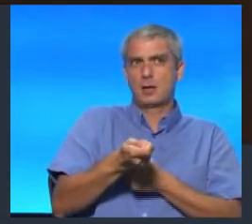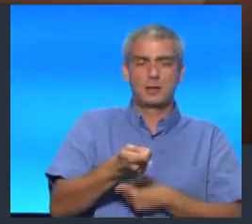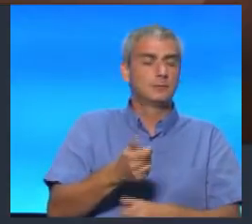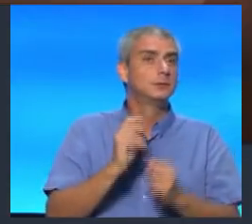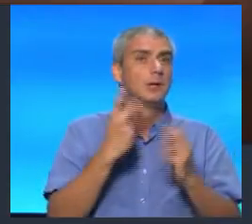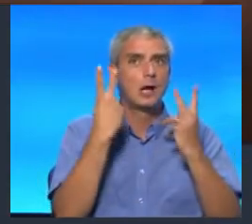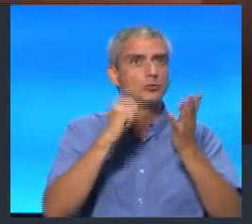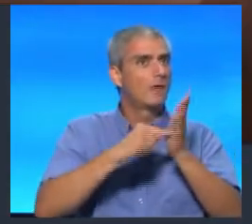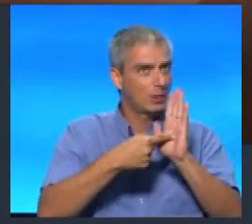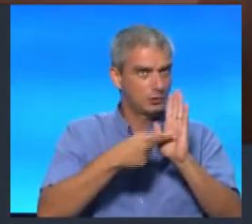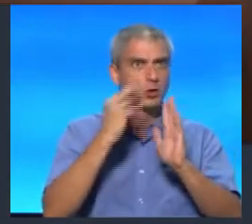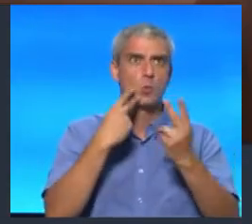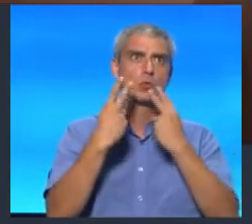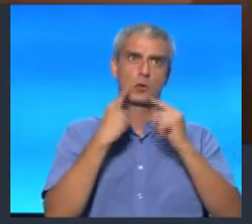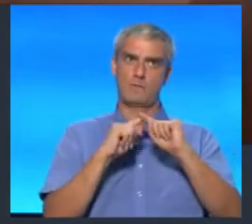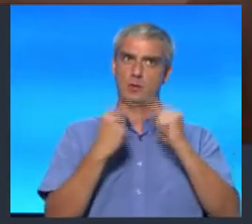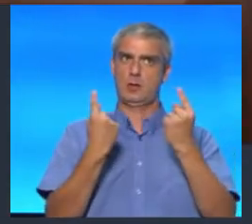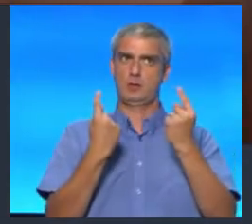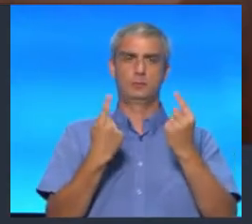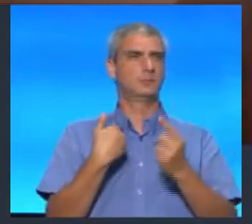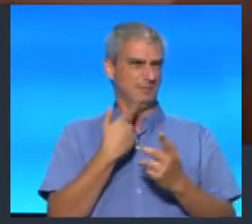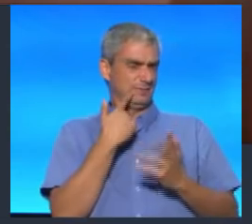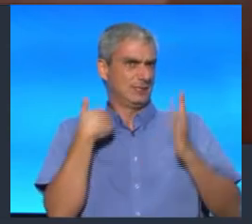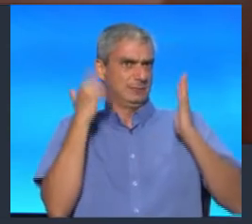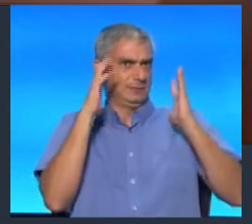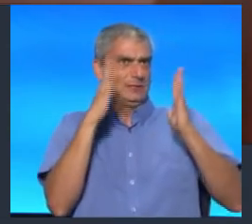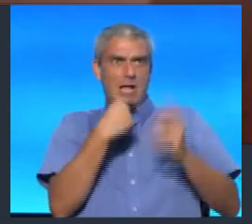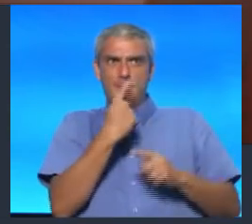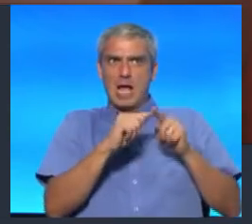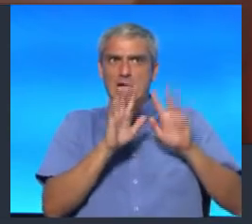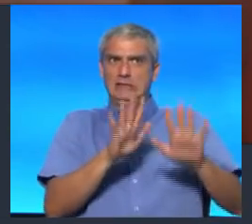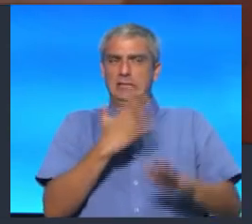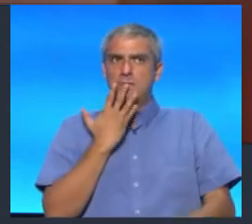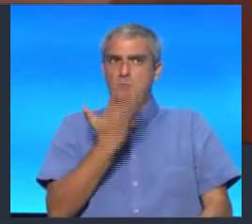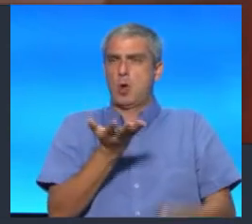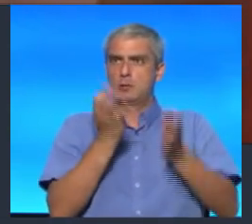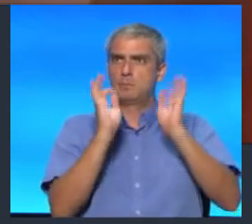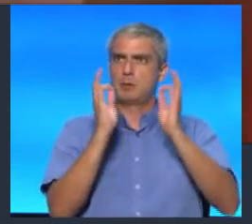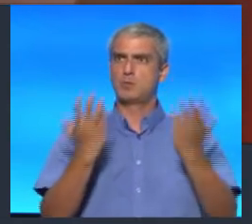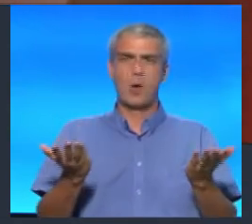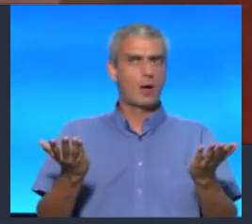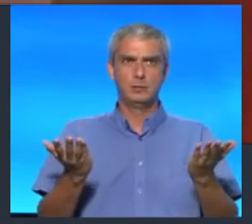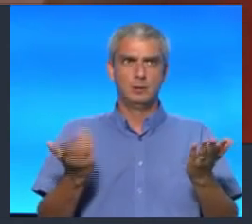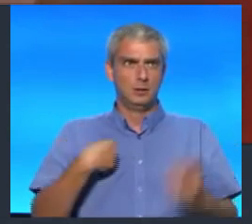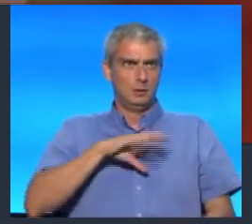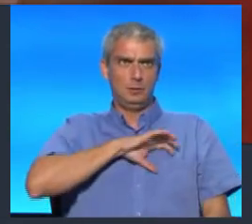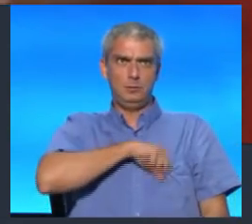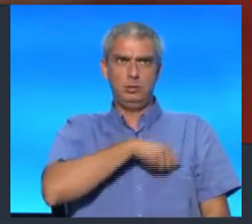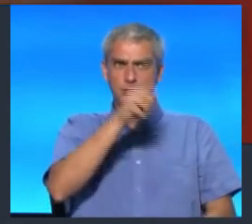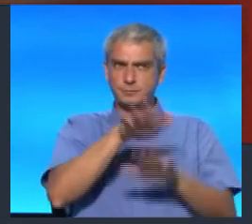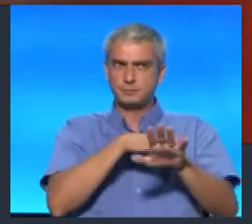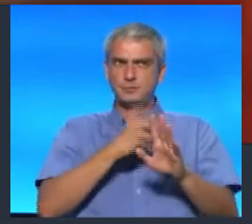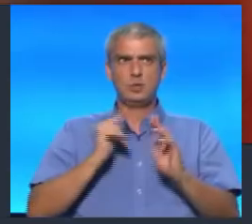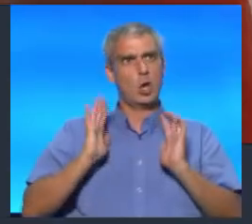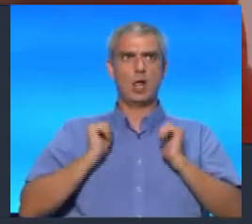להדגיש, היו גם תגובות אחרות. הרשה לי להזדעזע מאמירה גזענית ומכוערת במיוחד. כואב לי מאוד שאתה מרגיש כל כך